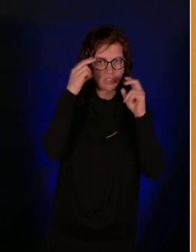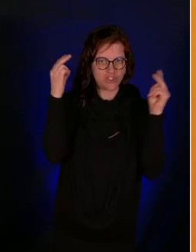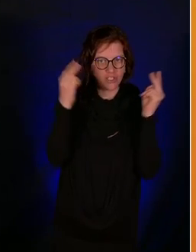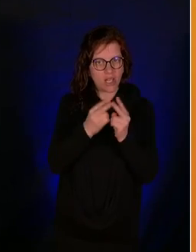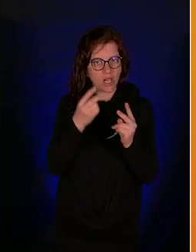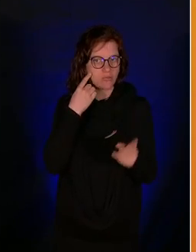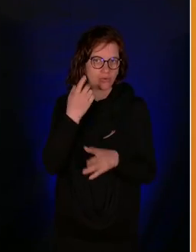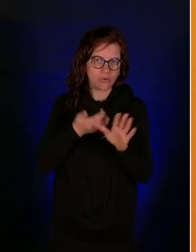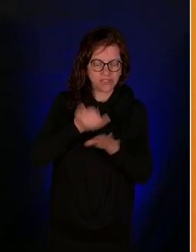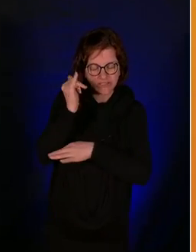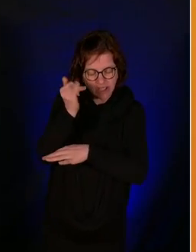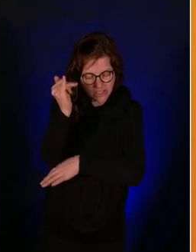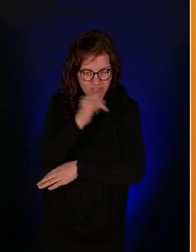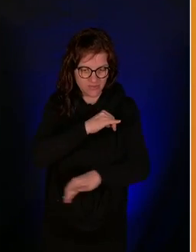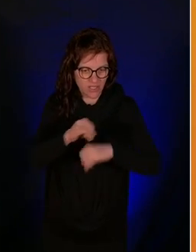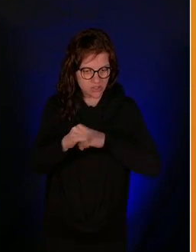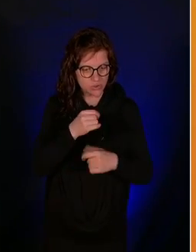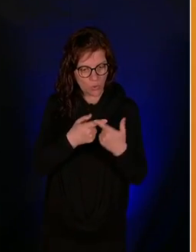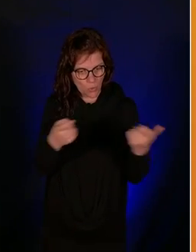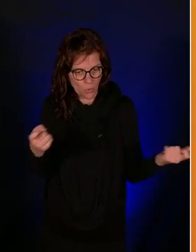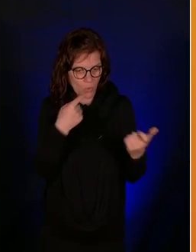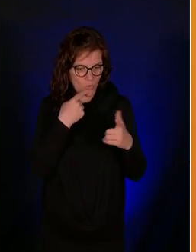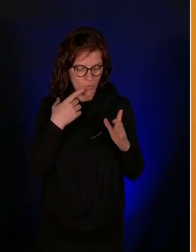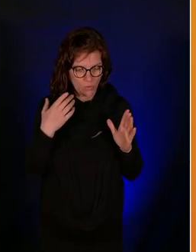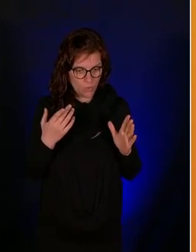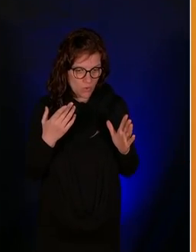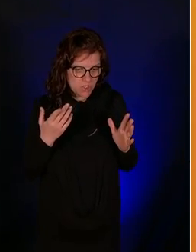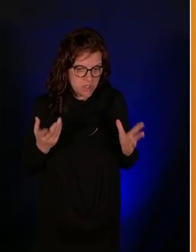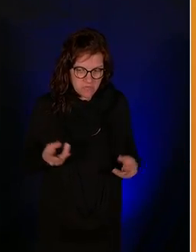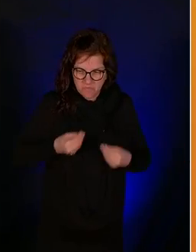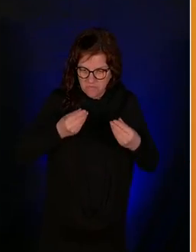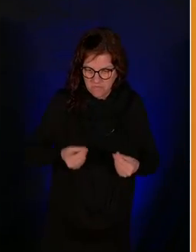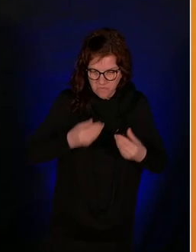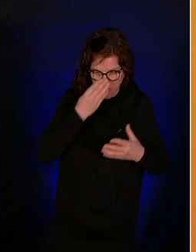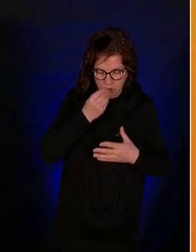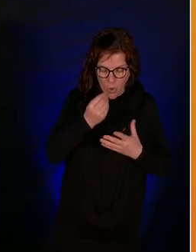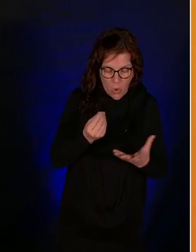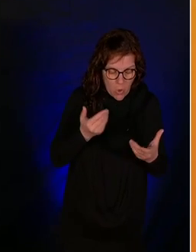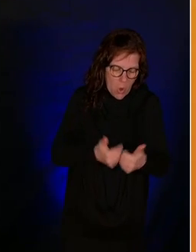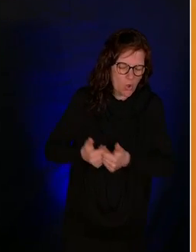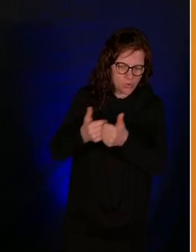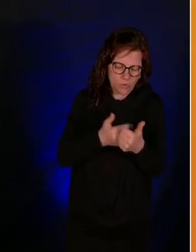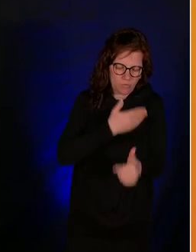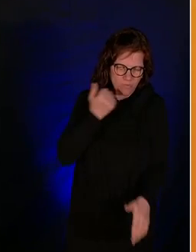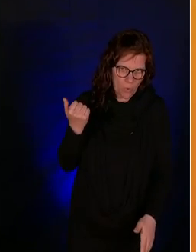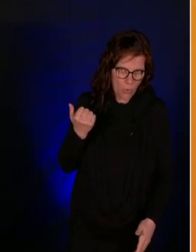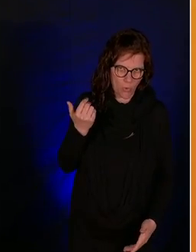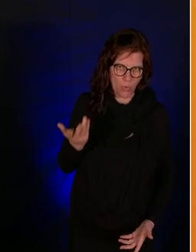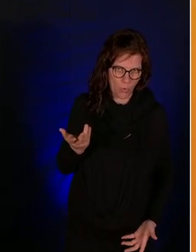pour les initiatives, les actions ou autres, on se retrouvait le plus souvent ensemble et